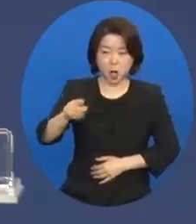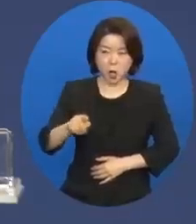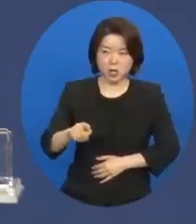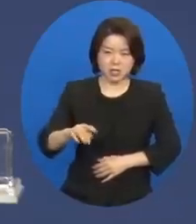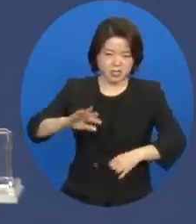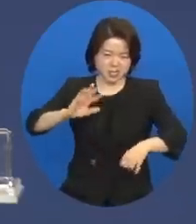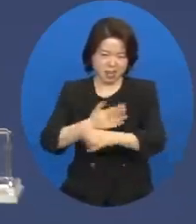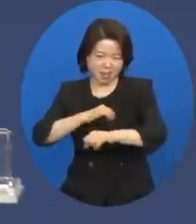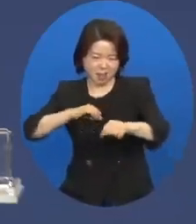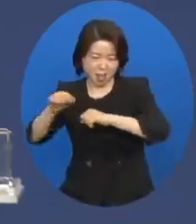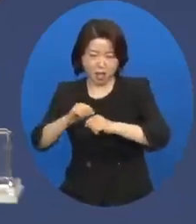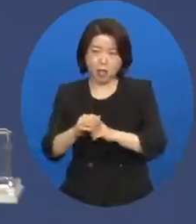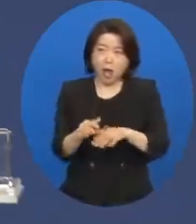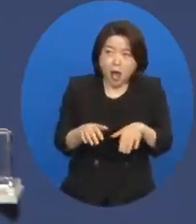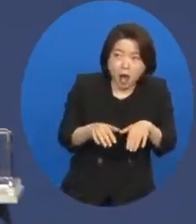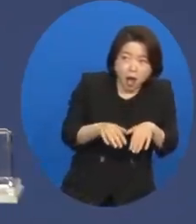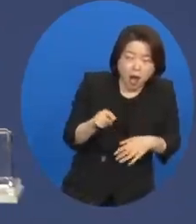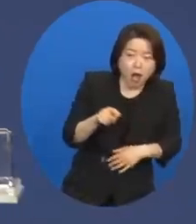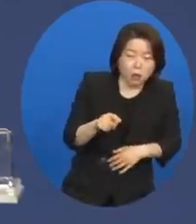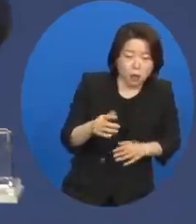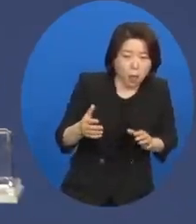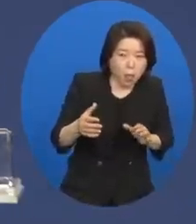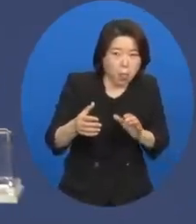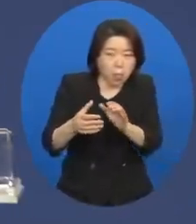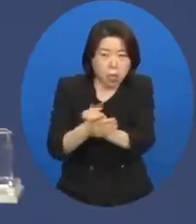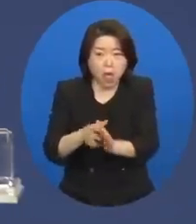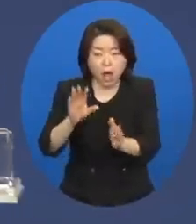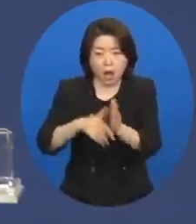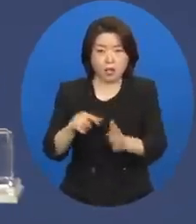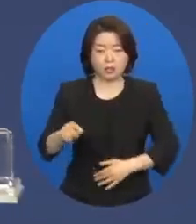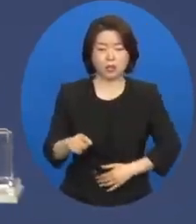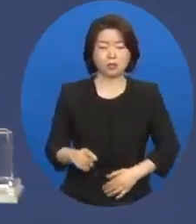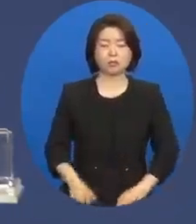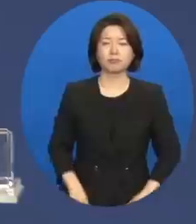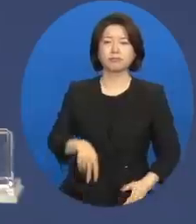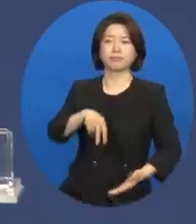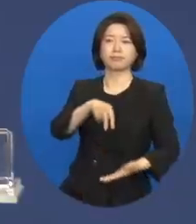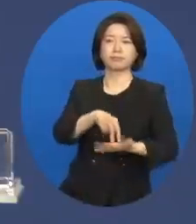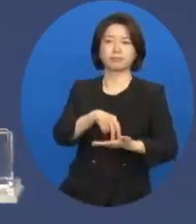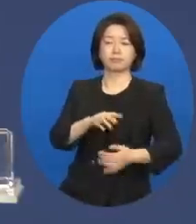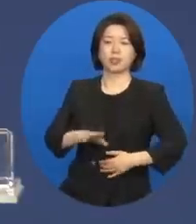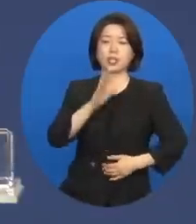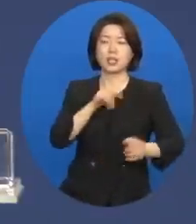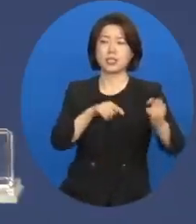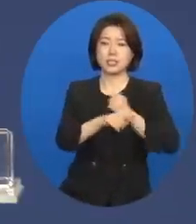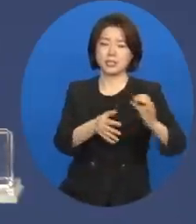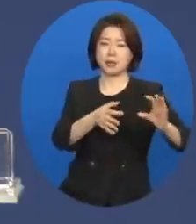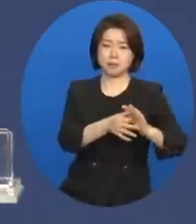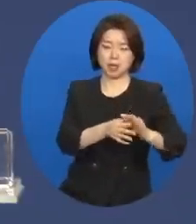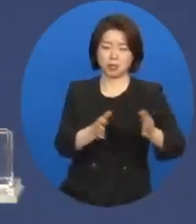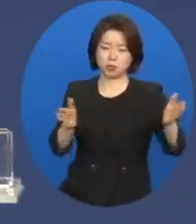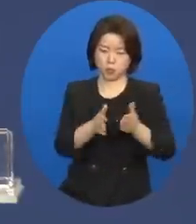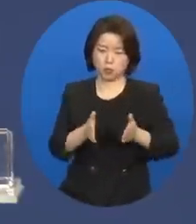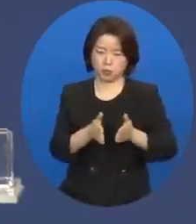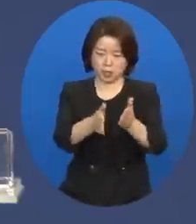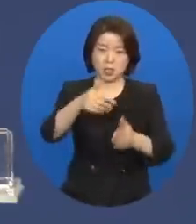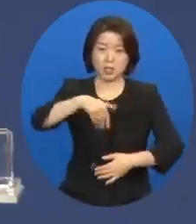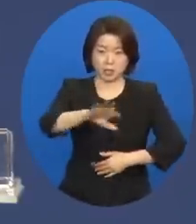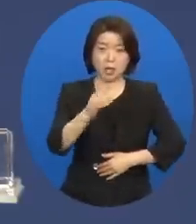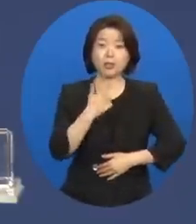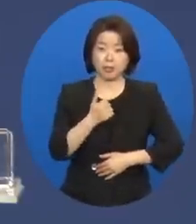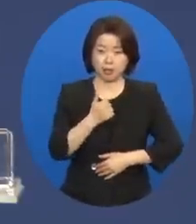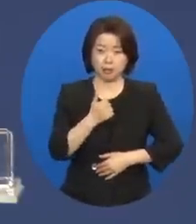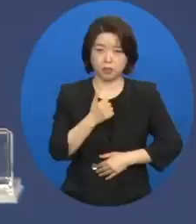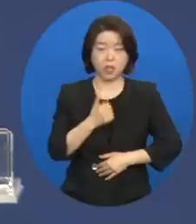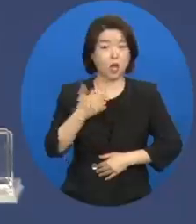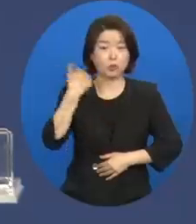죽어가지고 거기에 같이 양심을 버리고 이렇게 묻어갈 때 고고하게 서서 그래도 진리의 편을 좁은 길을 가겠다고 한 정말